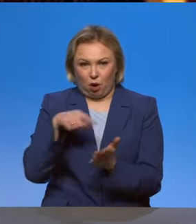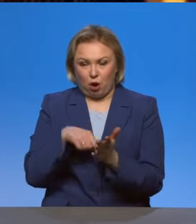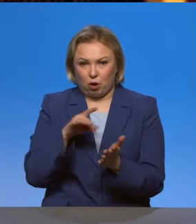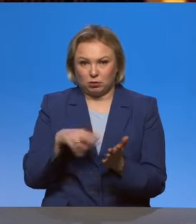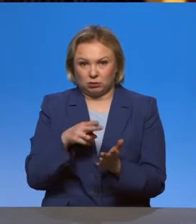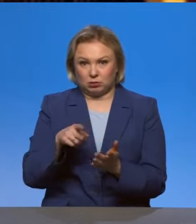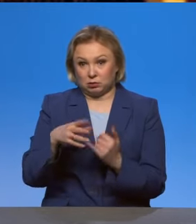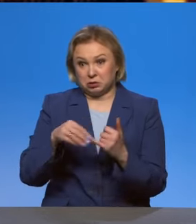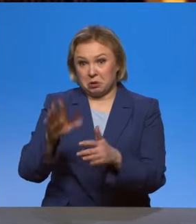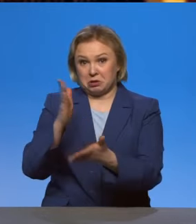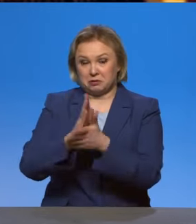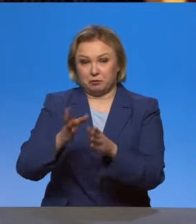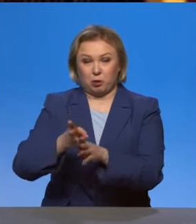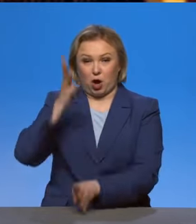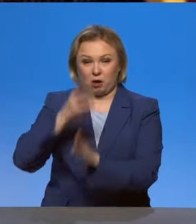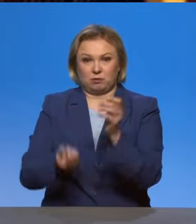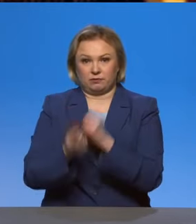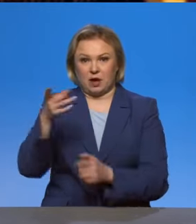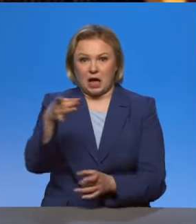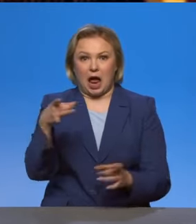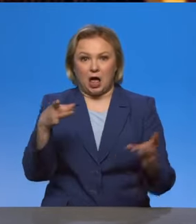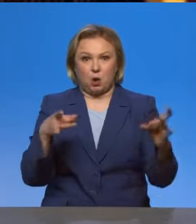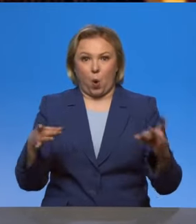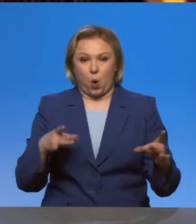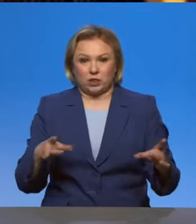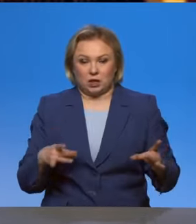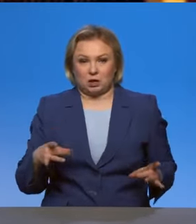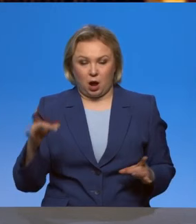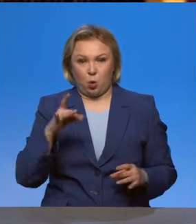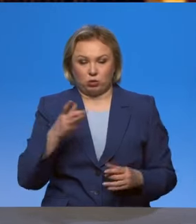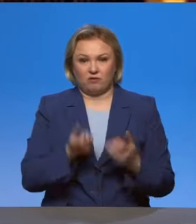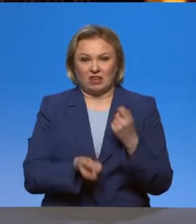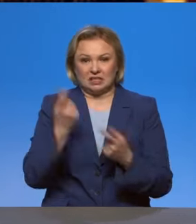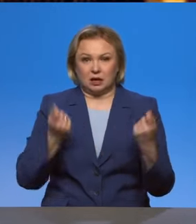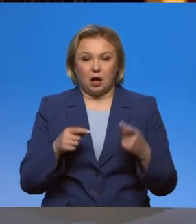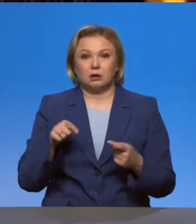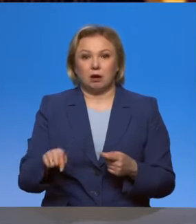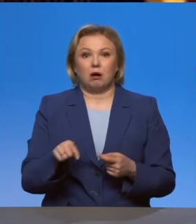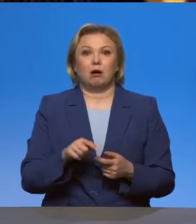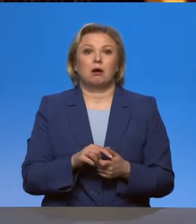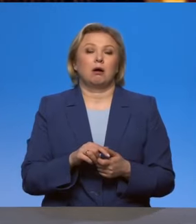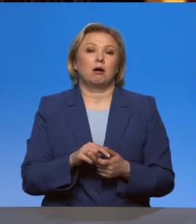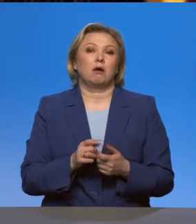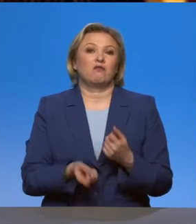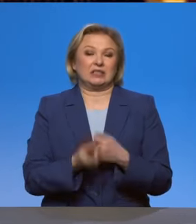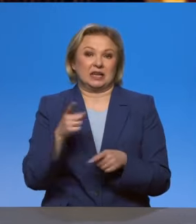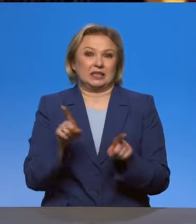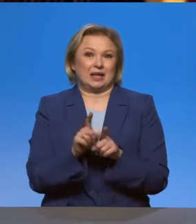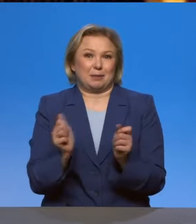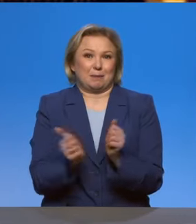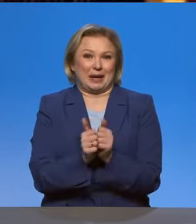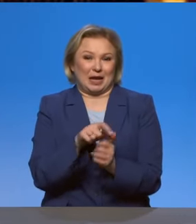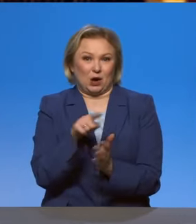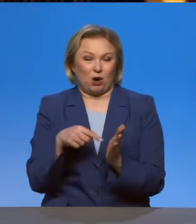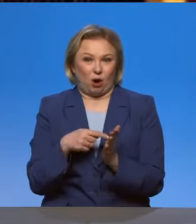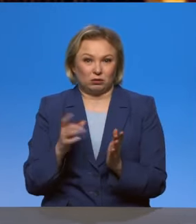Возникают вот все эти районы, особенно в региональных столицах, мы видим, что там в региональных городах вот возникают эти пригороды. Соответственно, да,